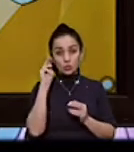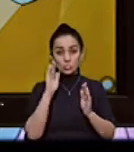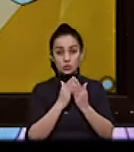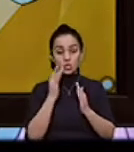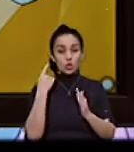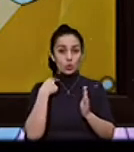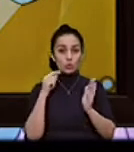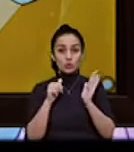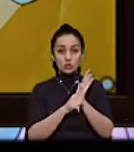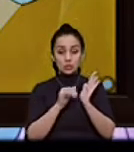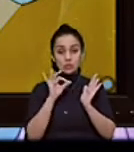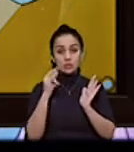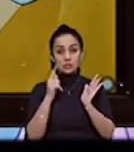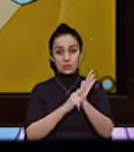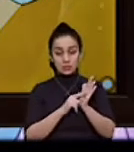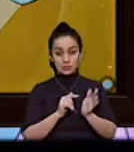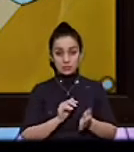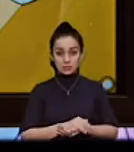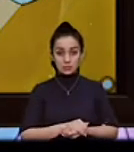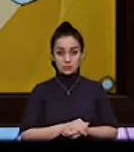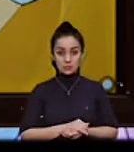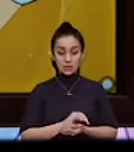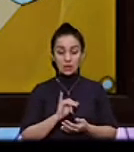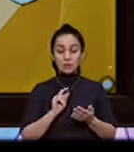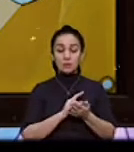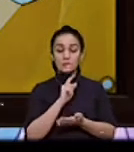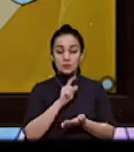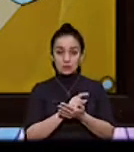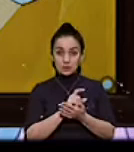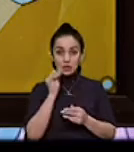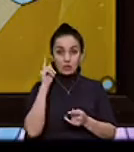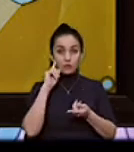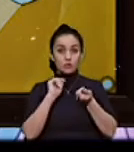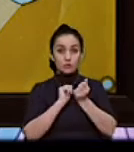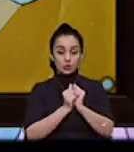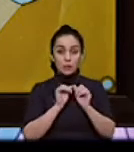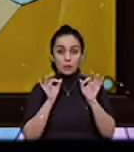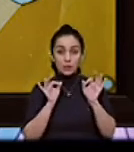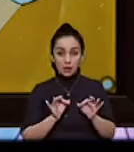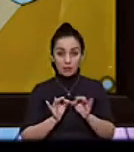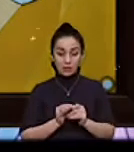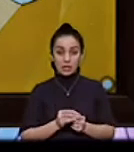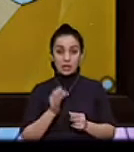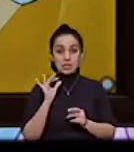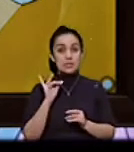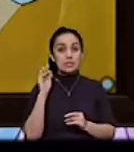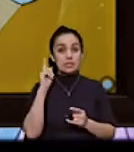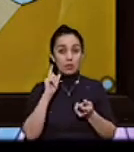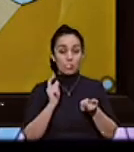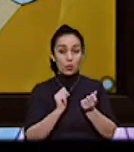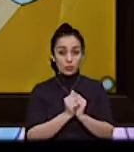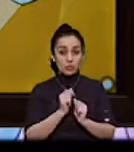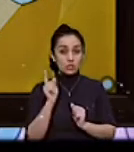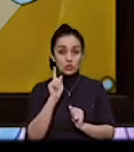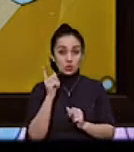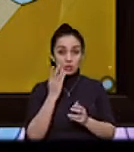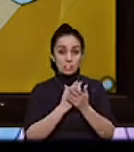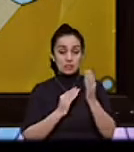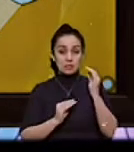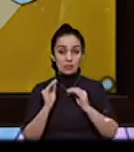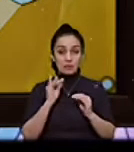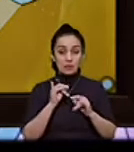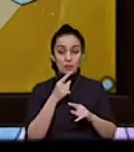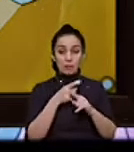номер 6 и номер 7. Обязательно выучите правила и запомните, что же